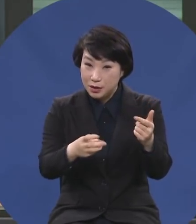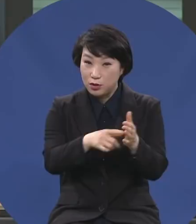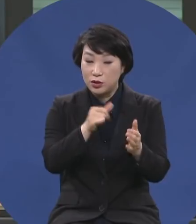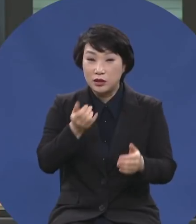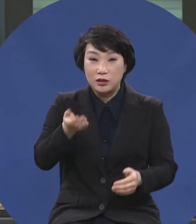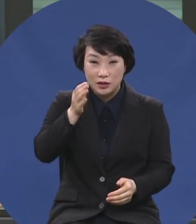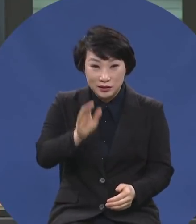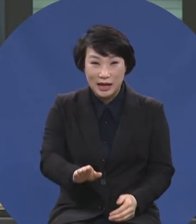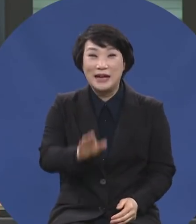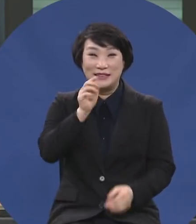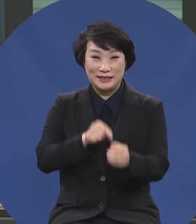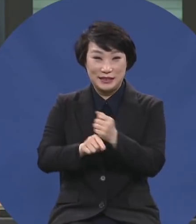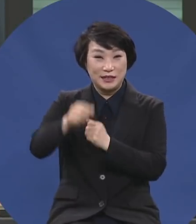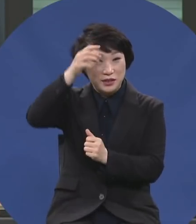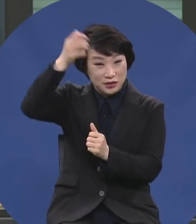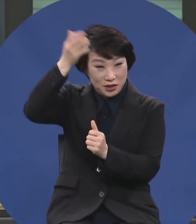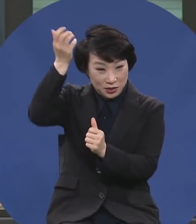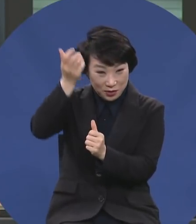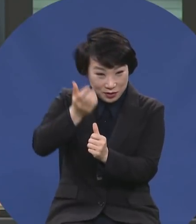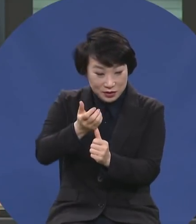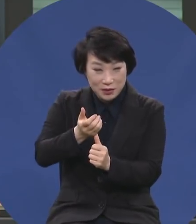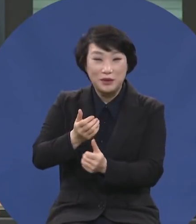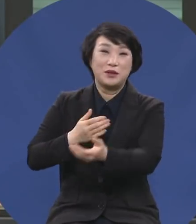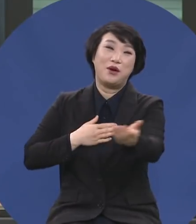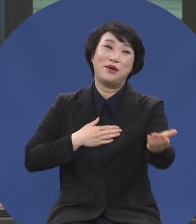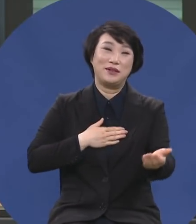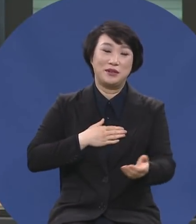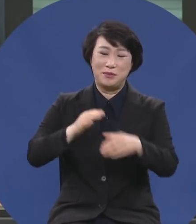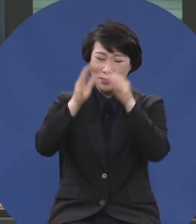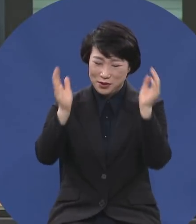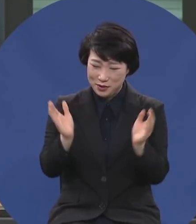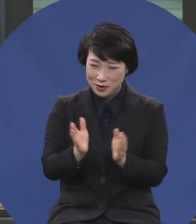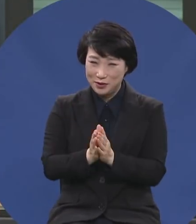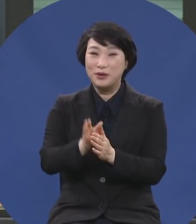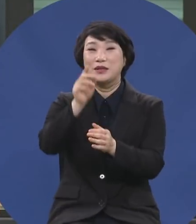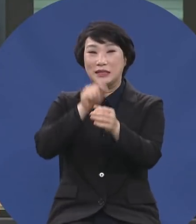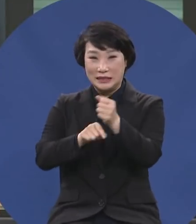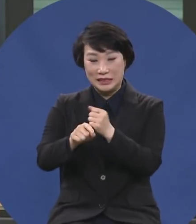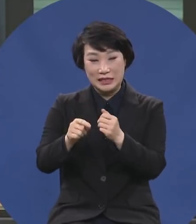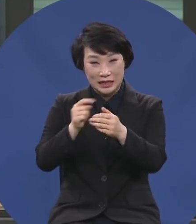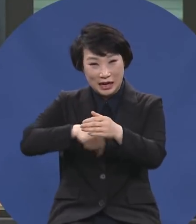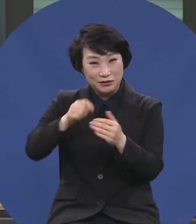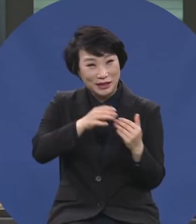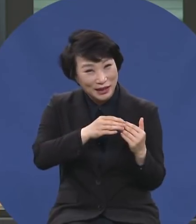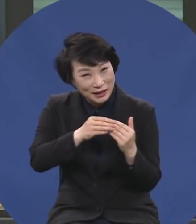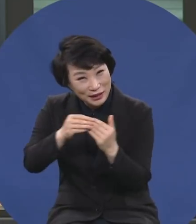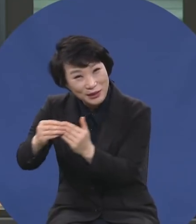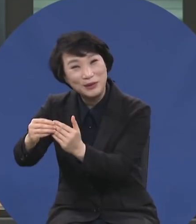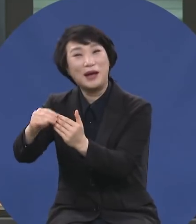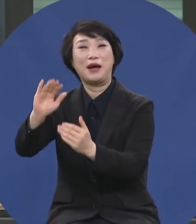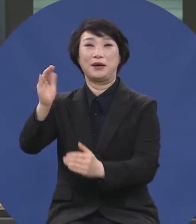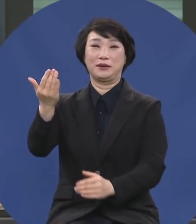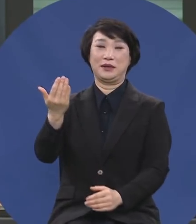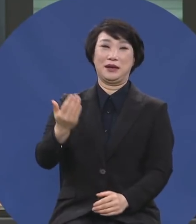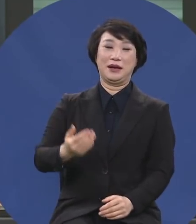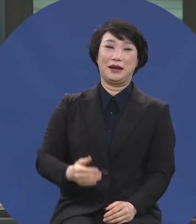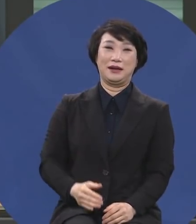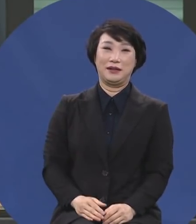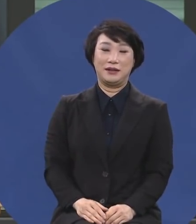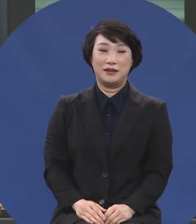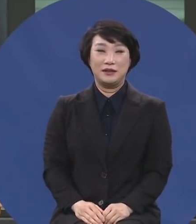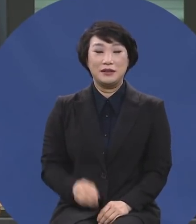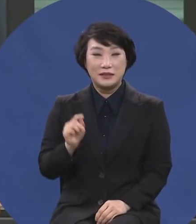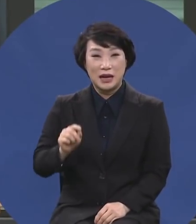그러나 진리의 성령이 오시면 그가 너희를 모든 진리 가운데로